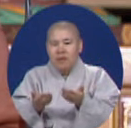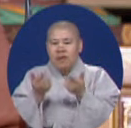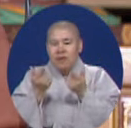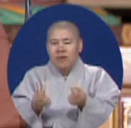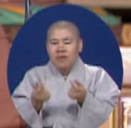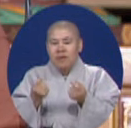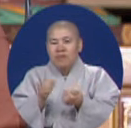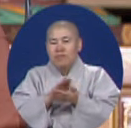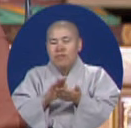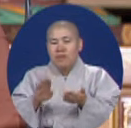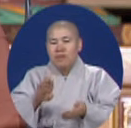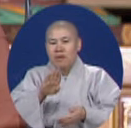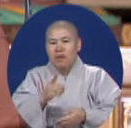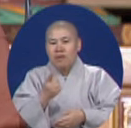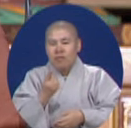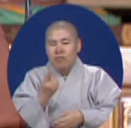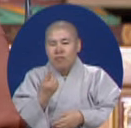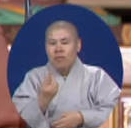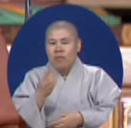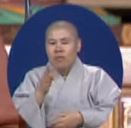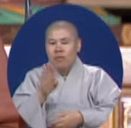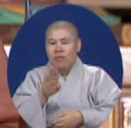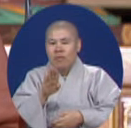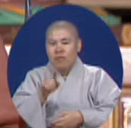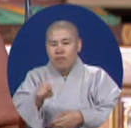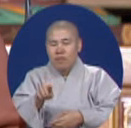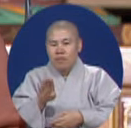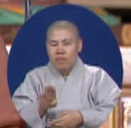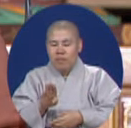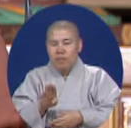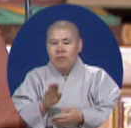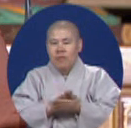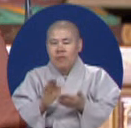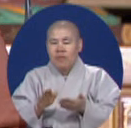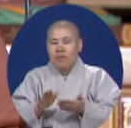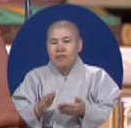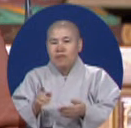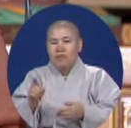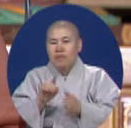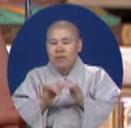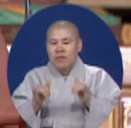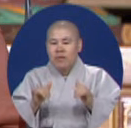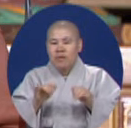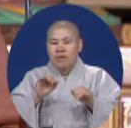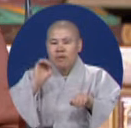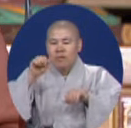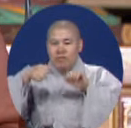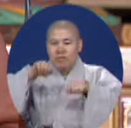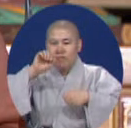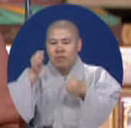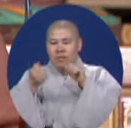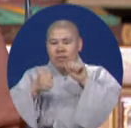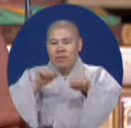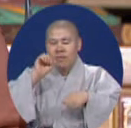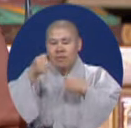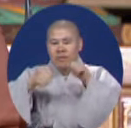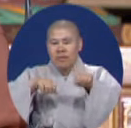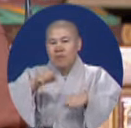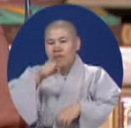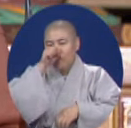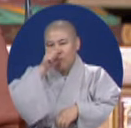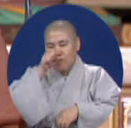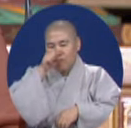그게 보법입니다. 이게. 그 어떤 사람이 춤추는 걸 좋아한다고 그럽시다. 그럼 낮에나 밤에나